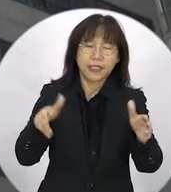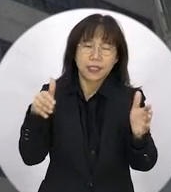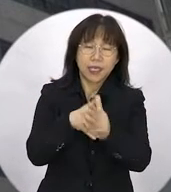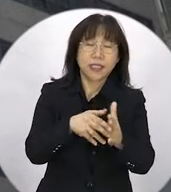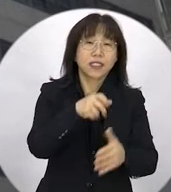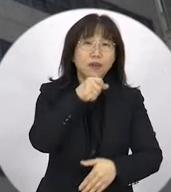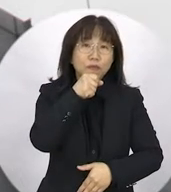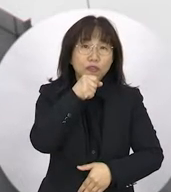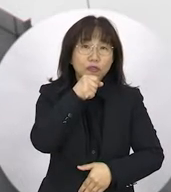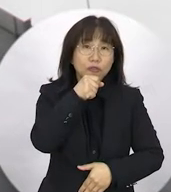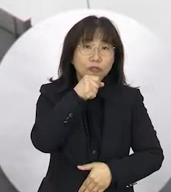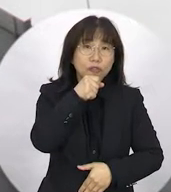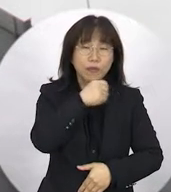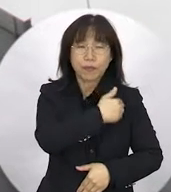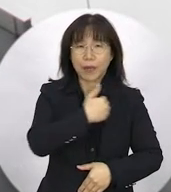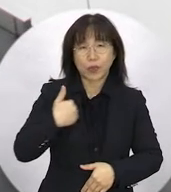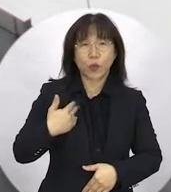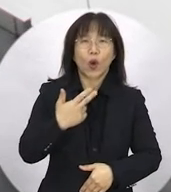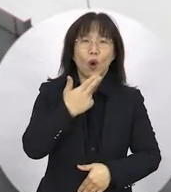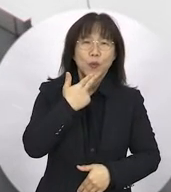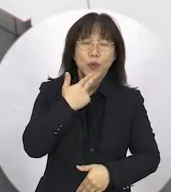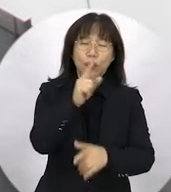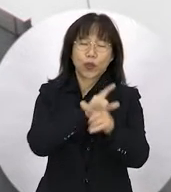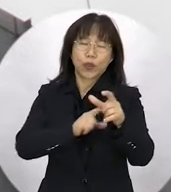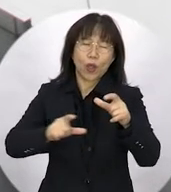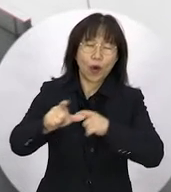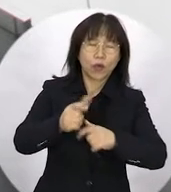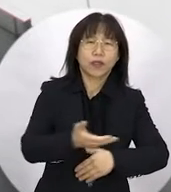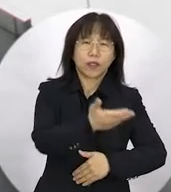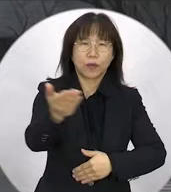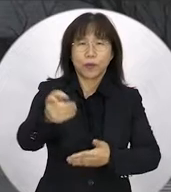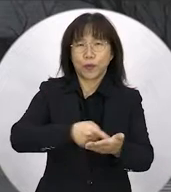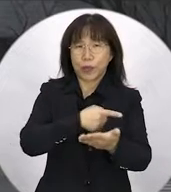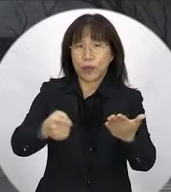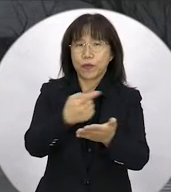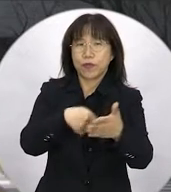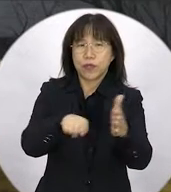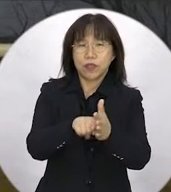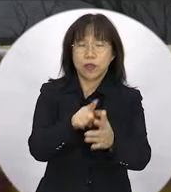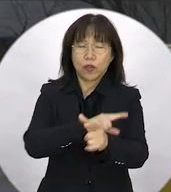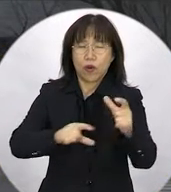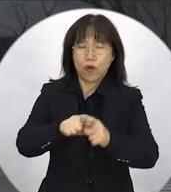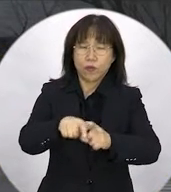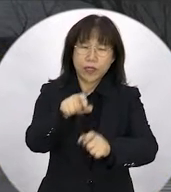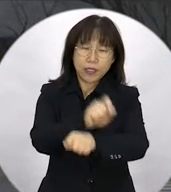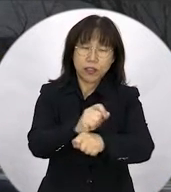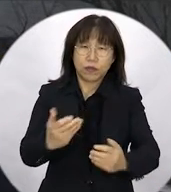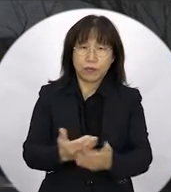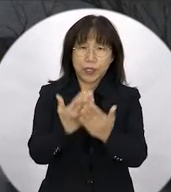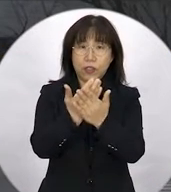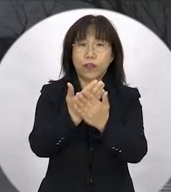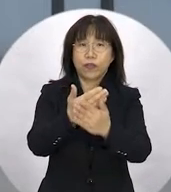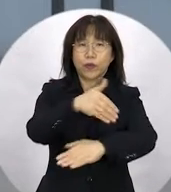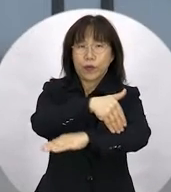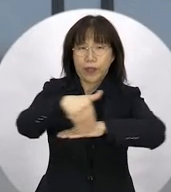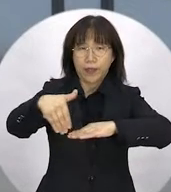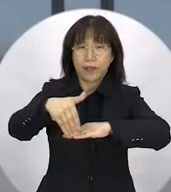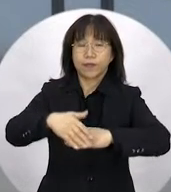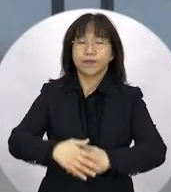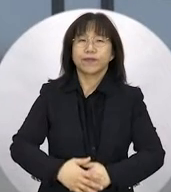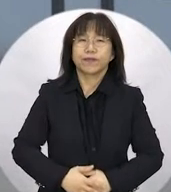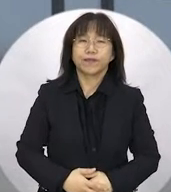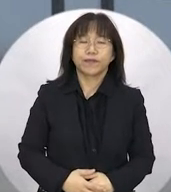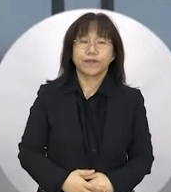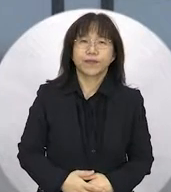11년 연속 최고등급 결과에 안주하지 않고 국민의 믿음에 보답하는 명품 행정을 펼쳐 나간다는 방침입니다